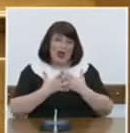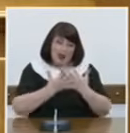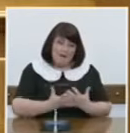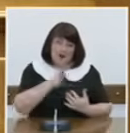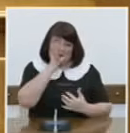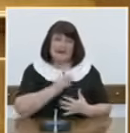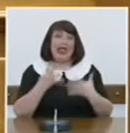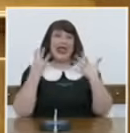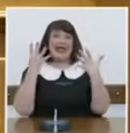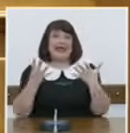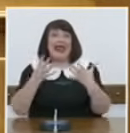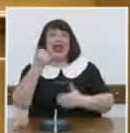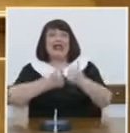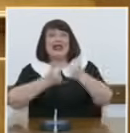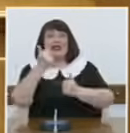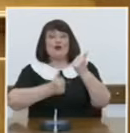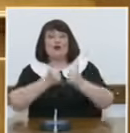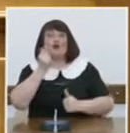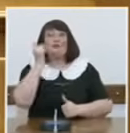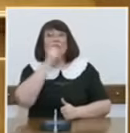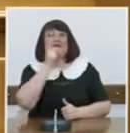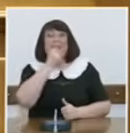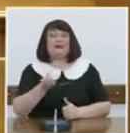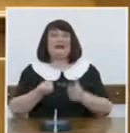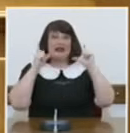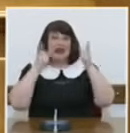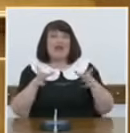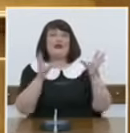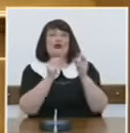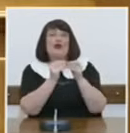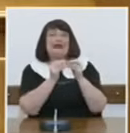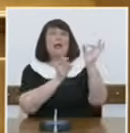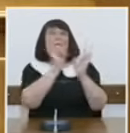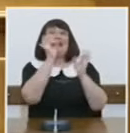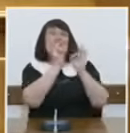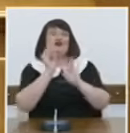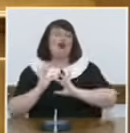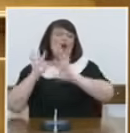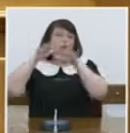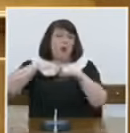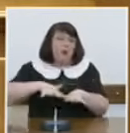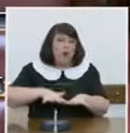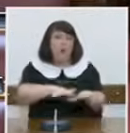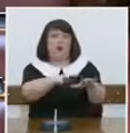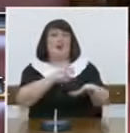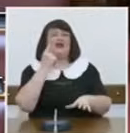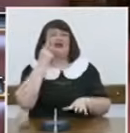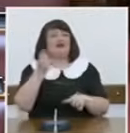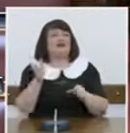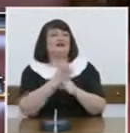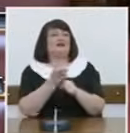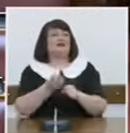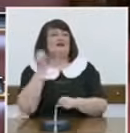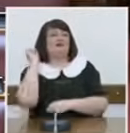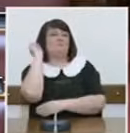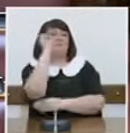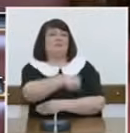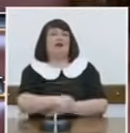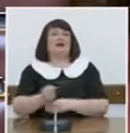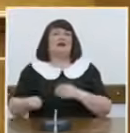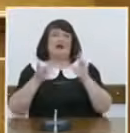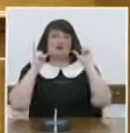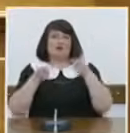θα πνίξει το ψέμα της Νέας Δημοκρατίας στη Μακεδονία. Από εκεί θα ξεκινήσει η λέλαπα εναντίον σας. Και γιατί δεν